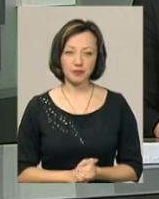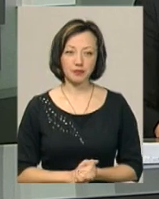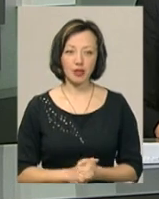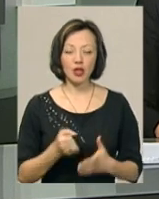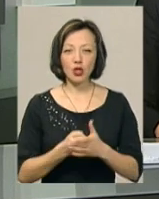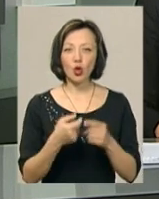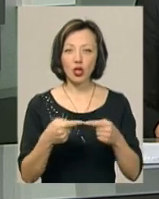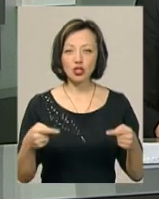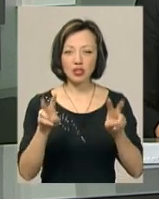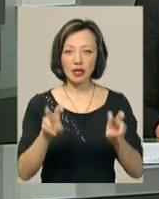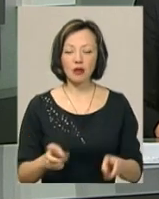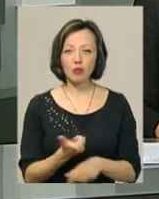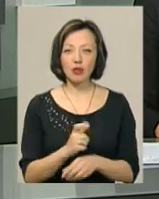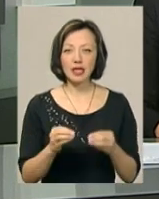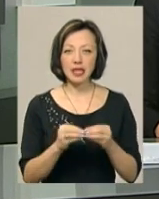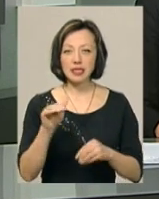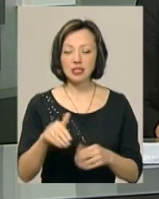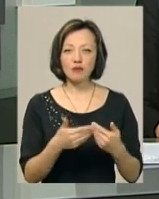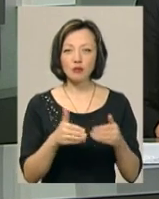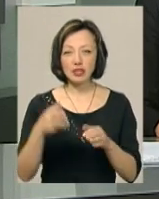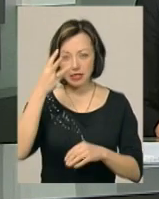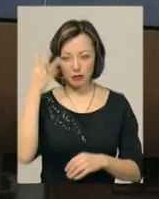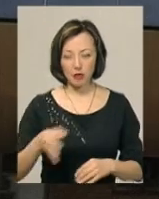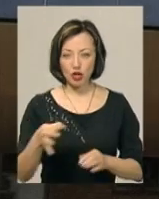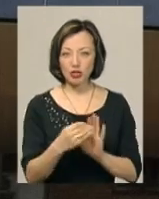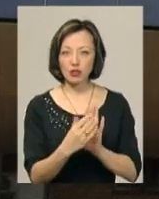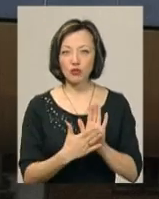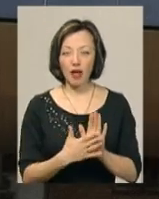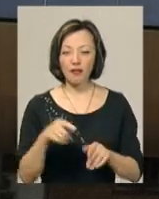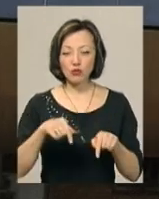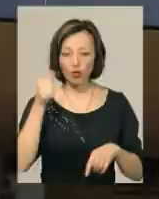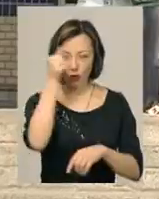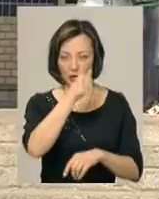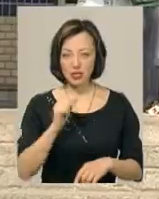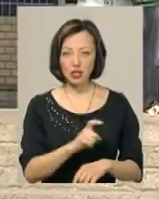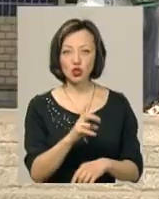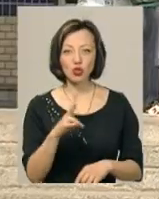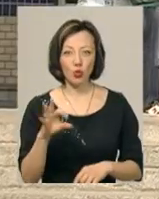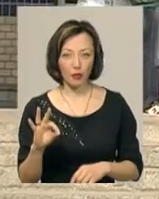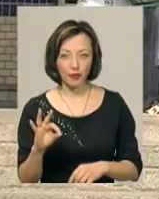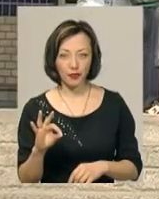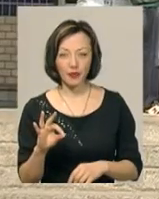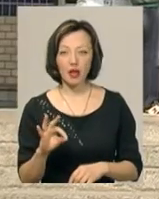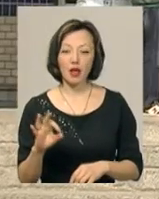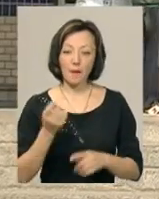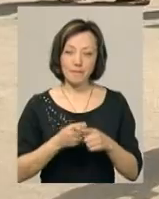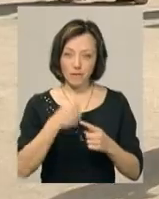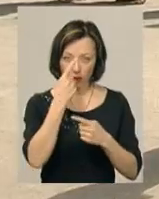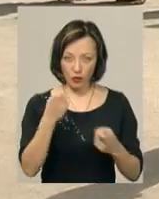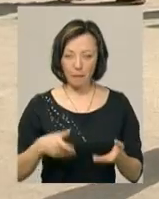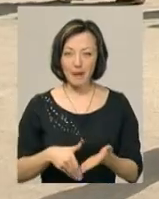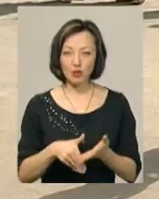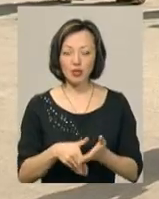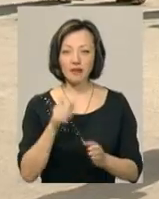До інших тем. Понад 10 тисяч випускників з Хмельниччини зареєструвалися на цьогорічне зовнішнє незалежне оцінювання. Про це повідомила